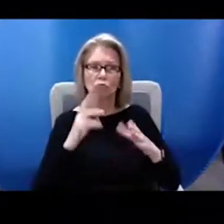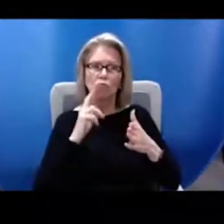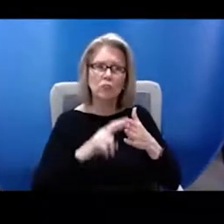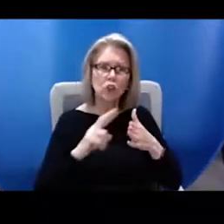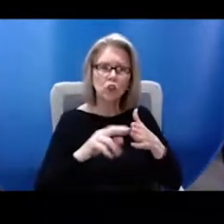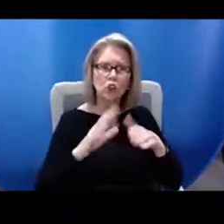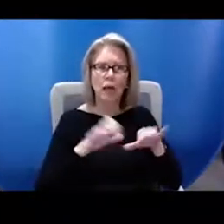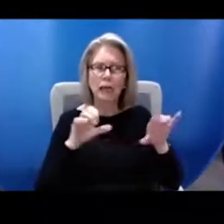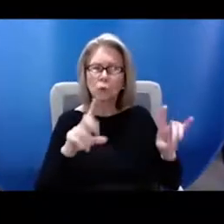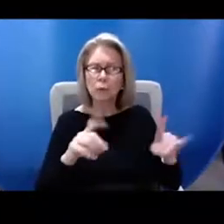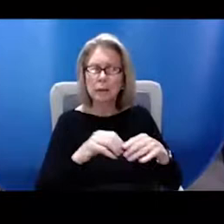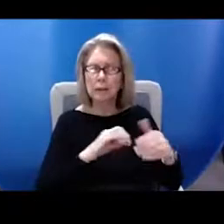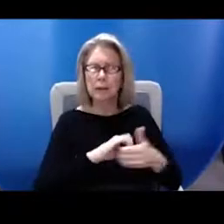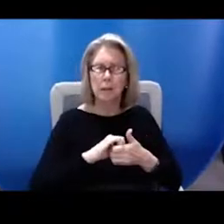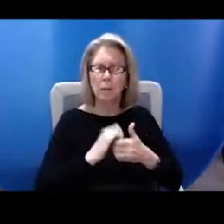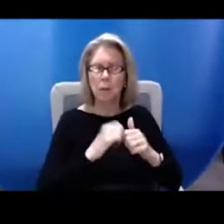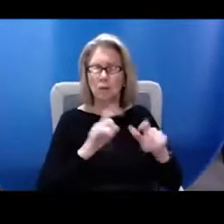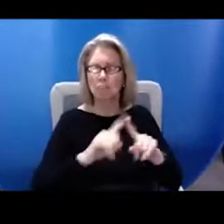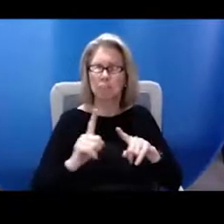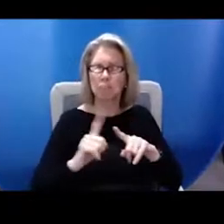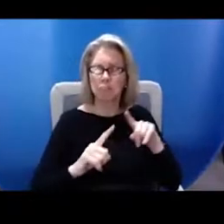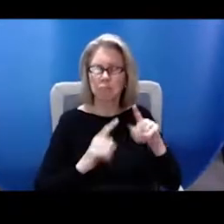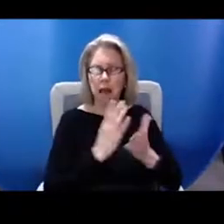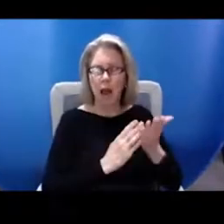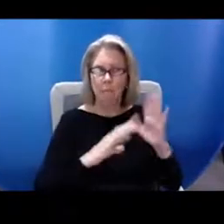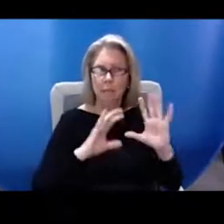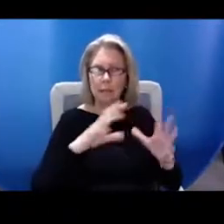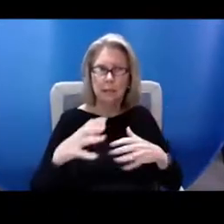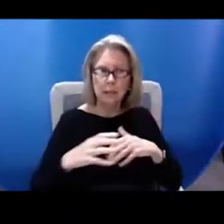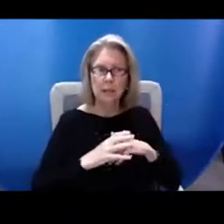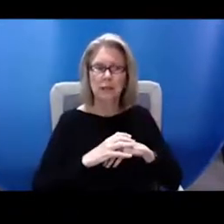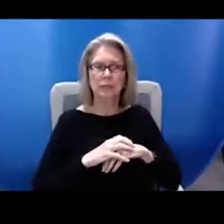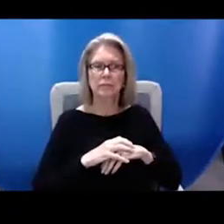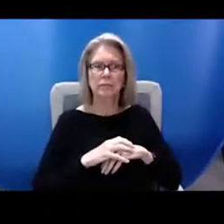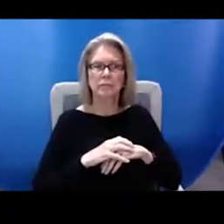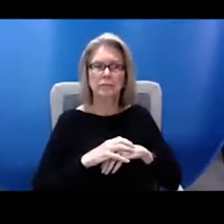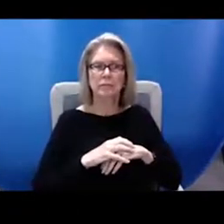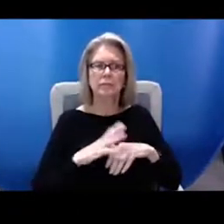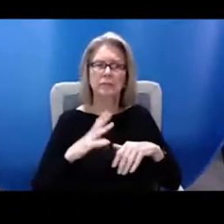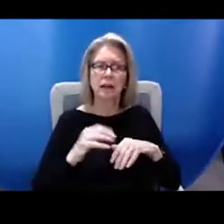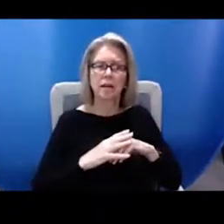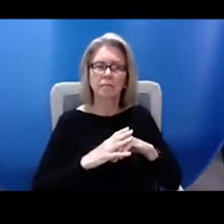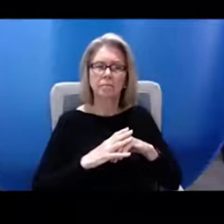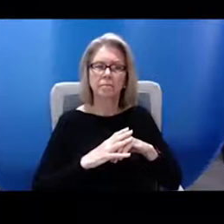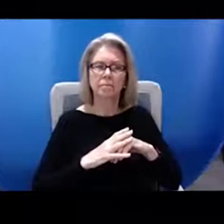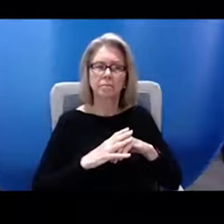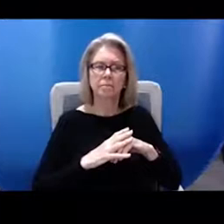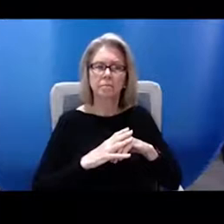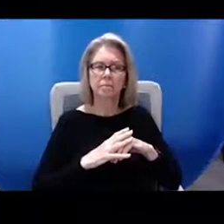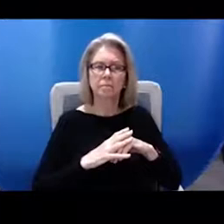itu kami melakukan penelitian mengenai pendidikan yang tentu saja